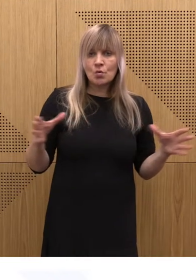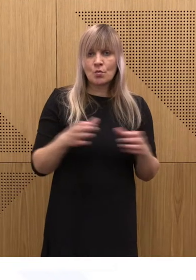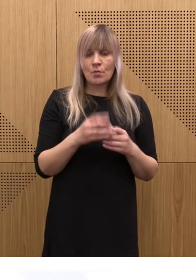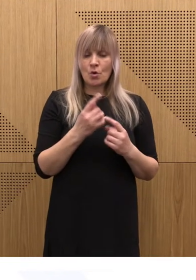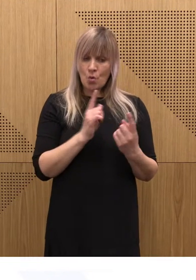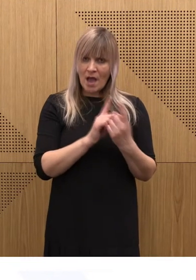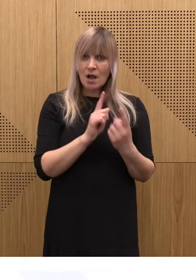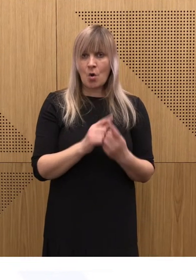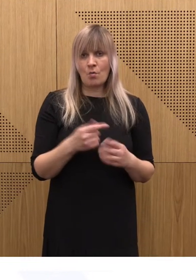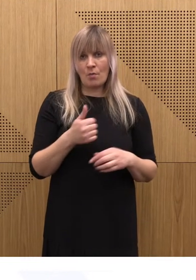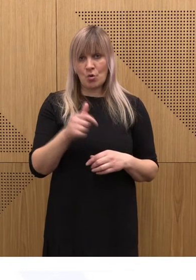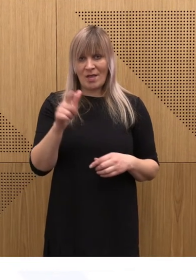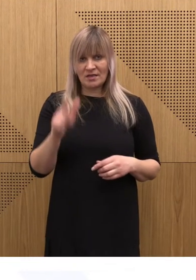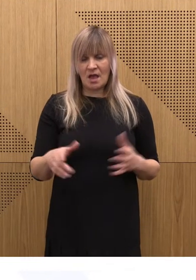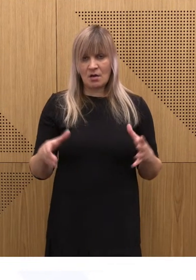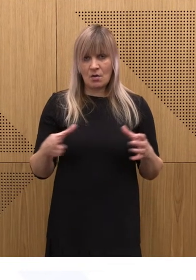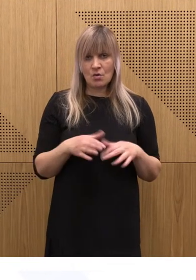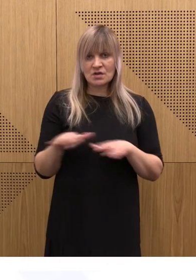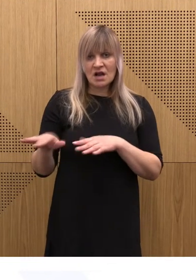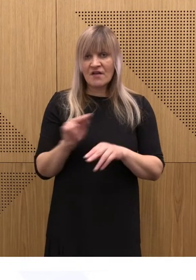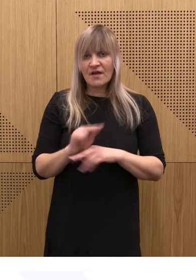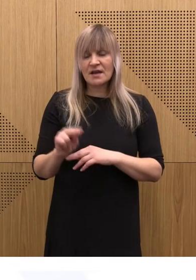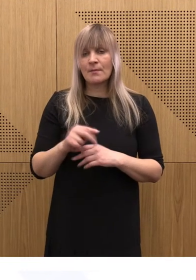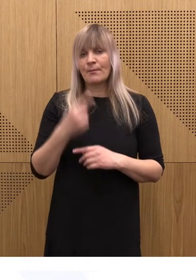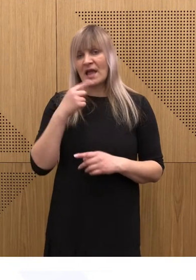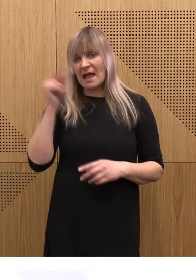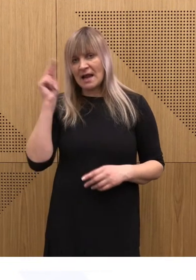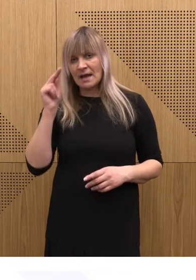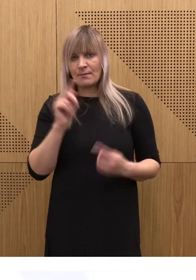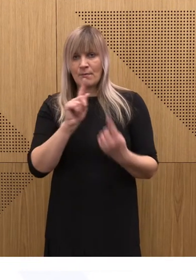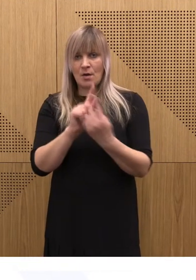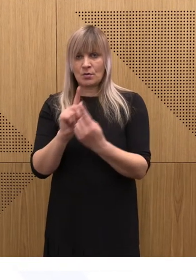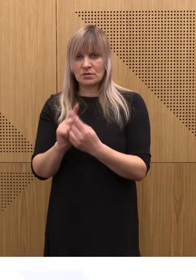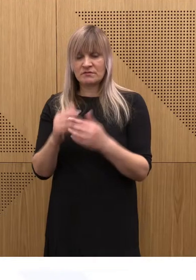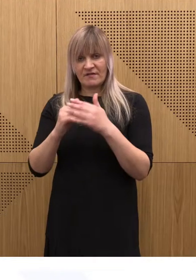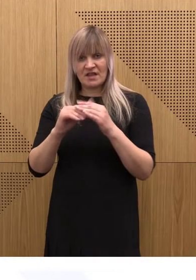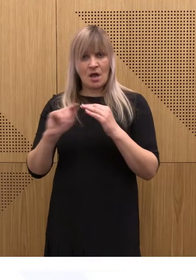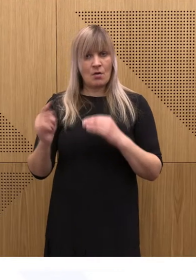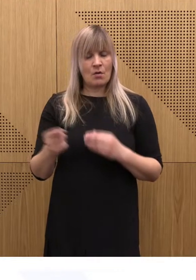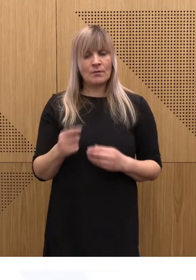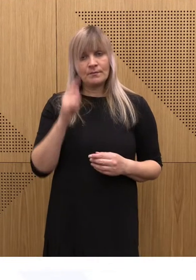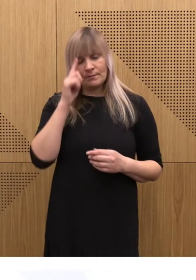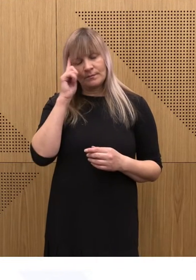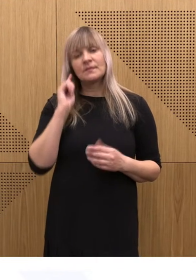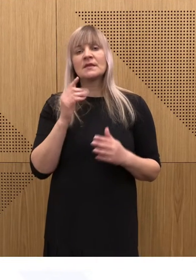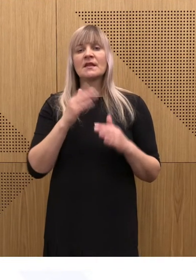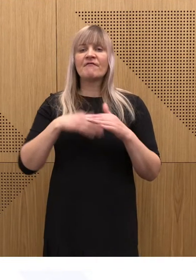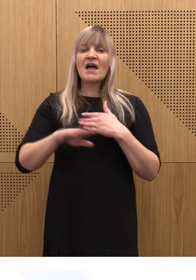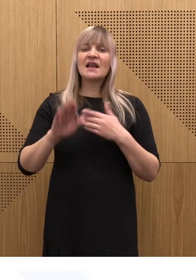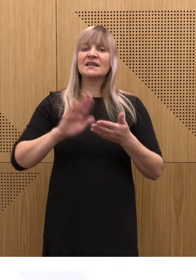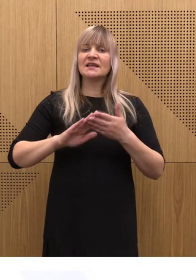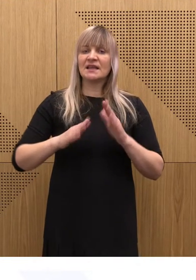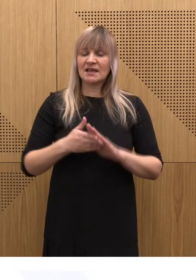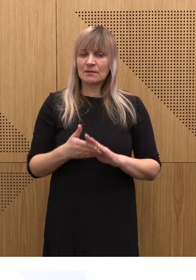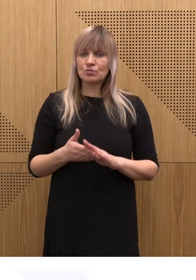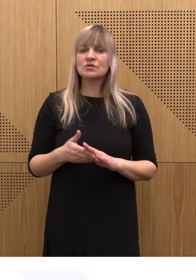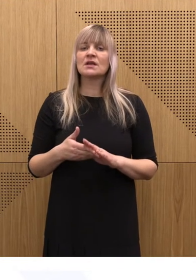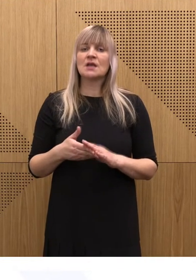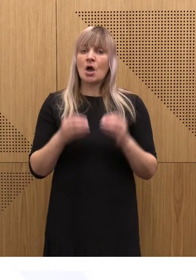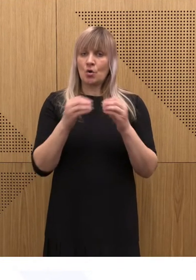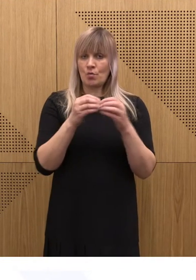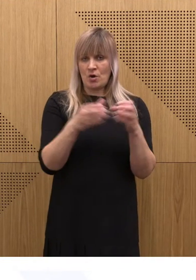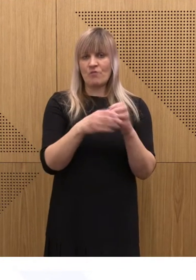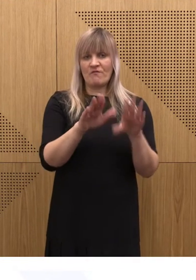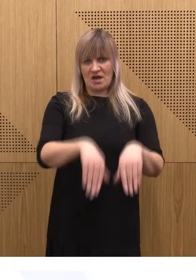vaid ühe kaupa juhandajaga, üks ühele klaverõppe, keelõppe, muutaoline üle selle juba video teel. Tõsi on see, et välitingimustes jääb avatuks siis